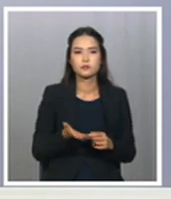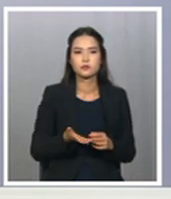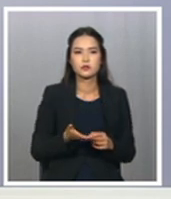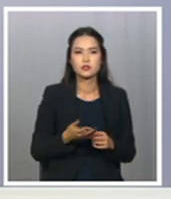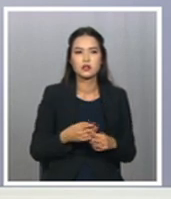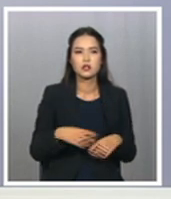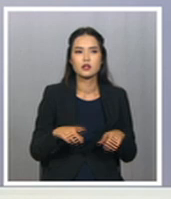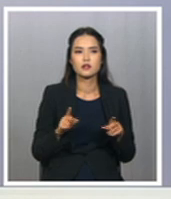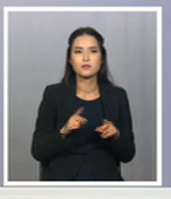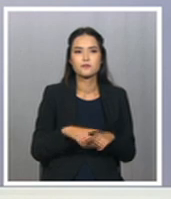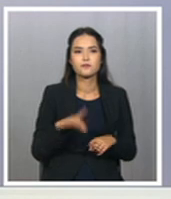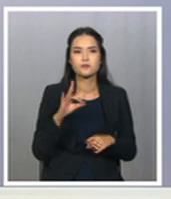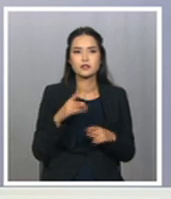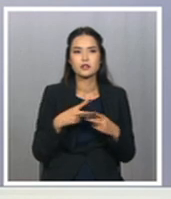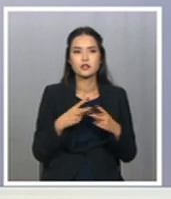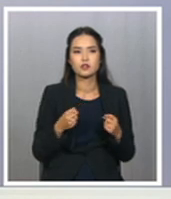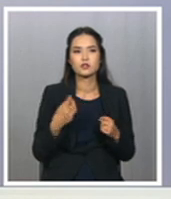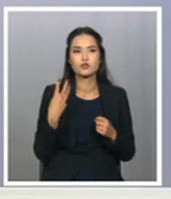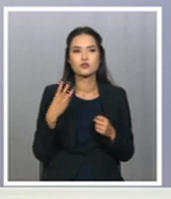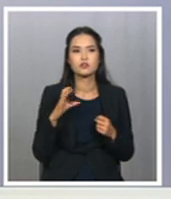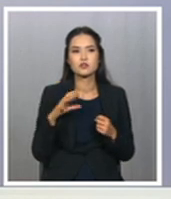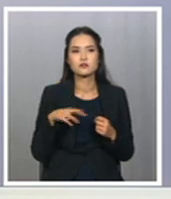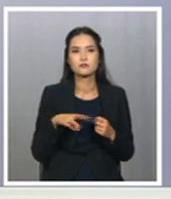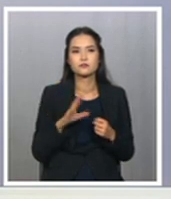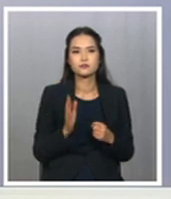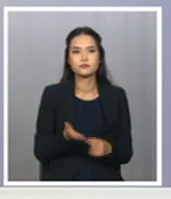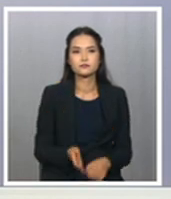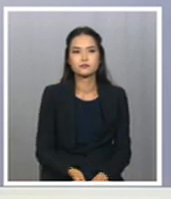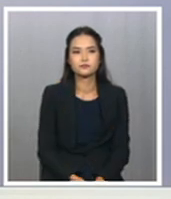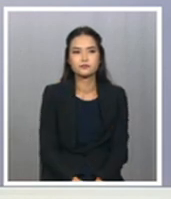Осыдан R 3 сантиметр шығады.